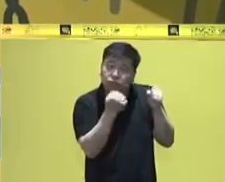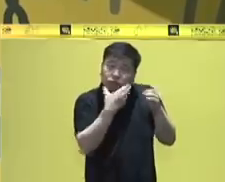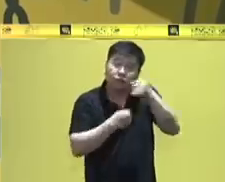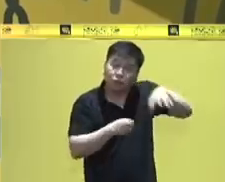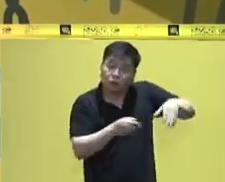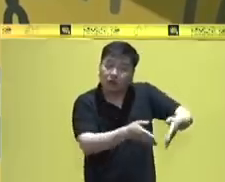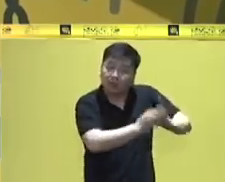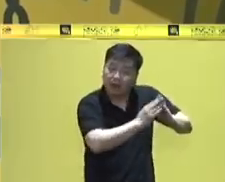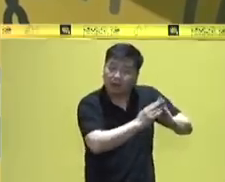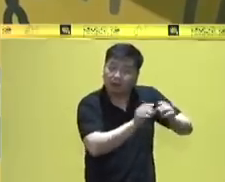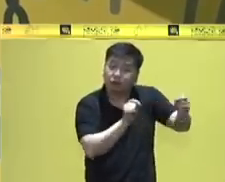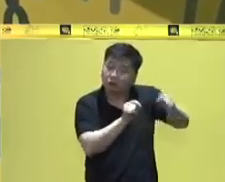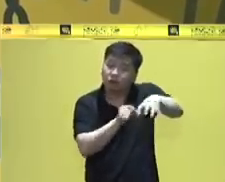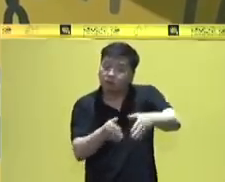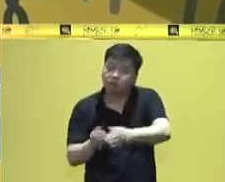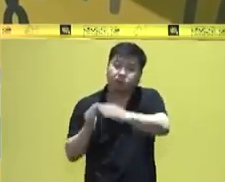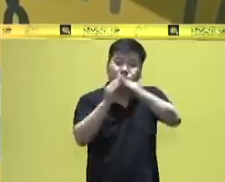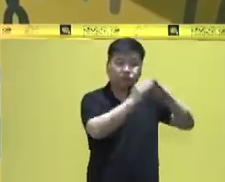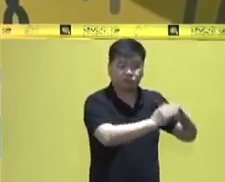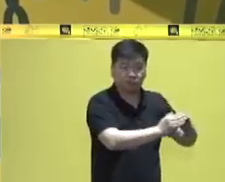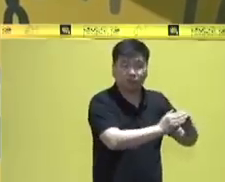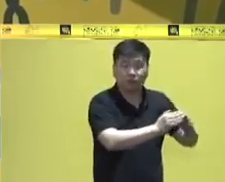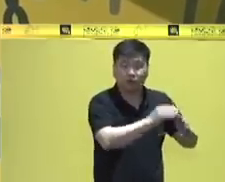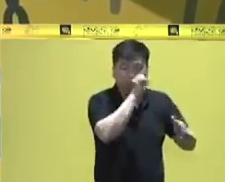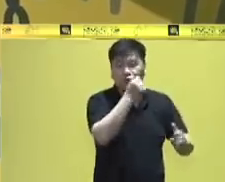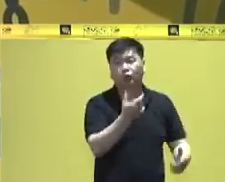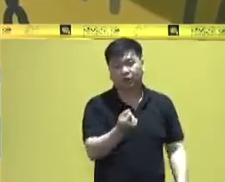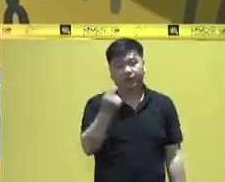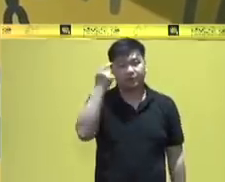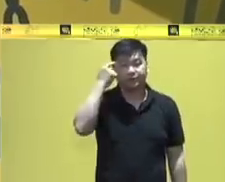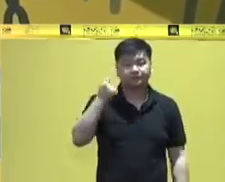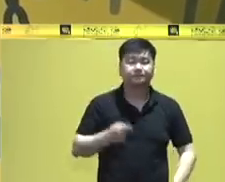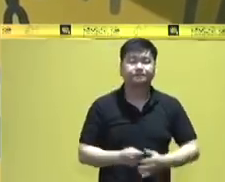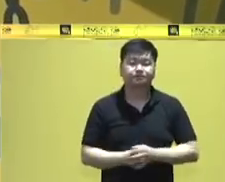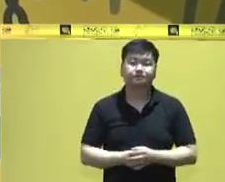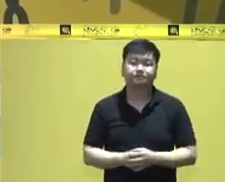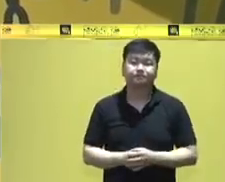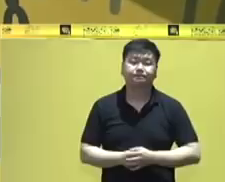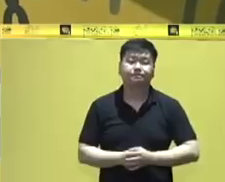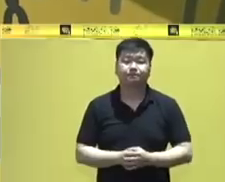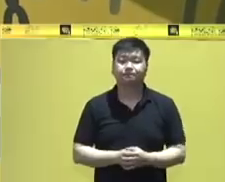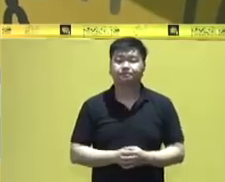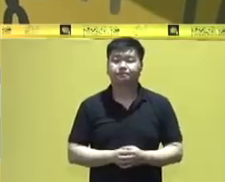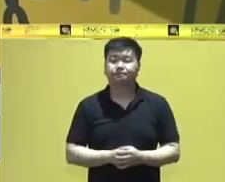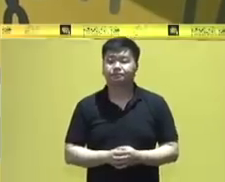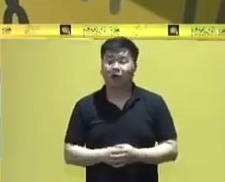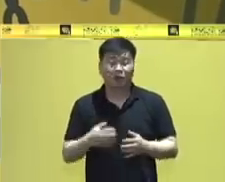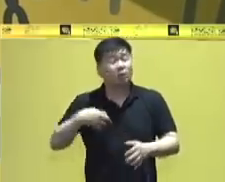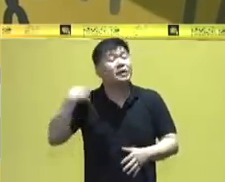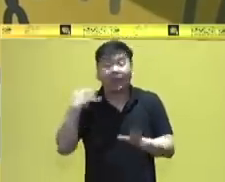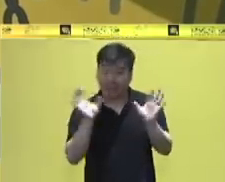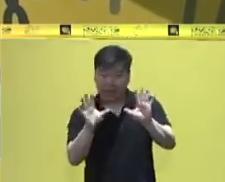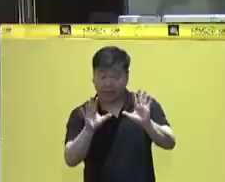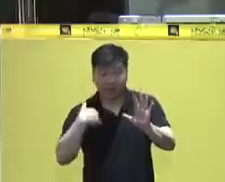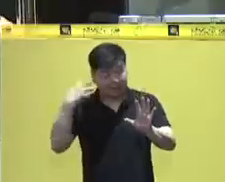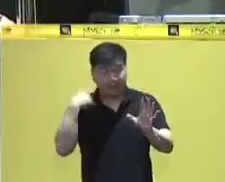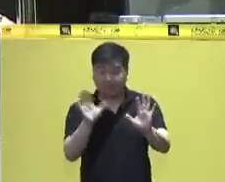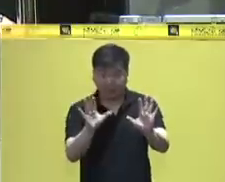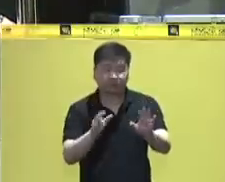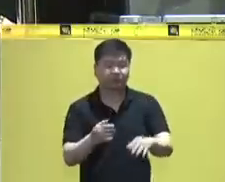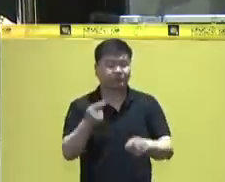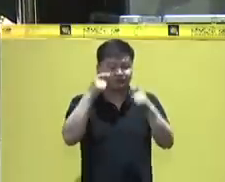지역에서 등거리에 예, 예. 있는 지역으로 오는 게 맞지 않나 그런 개인적인 생각을 하고 있습니다. 제가 뭐 책임 있는 얘기는 못하고요.